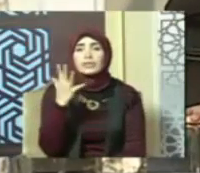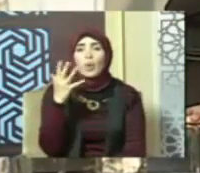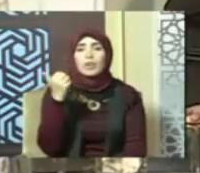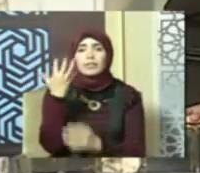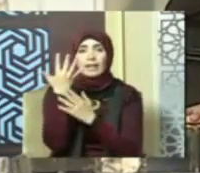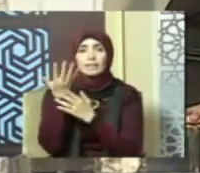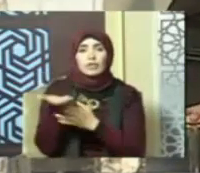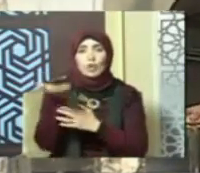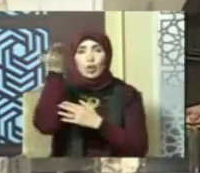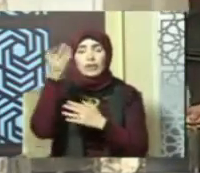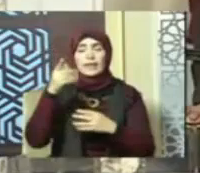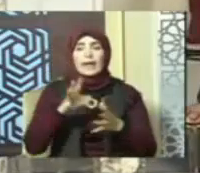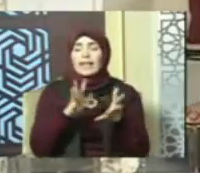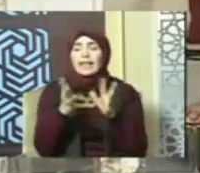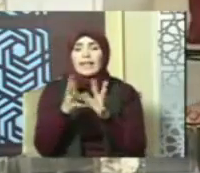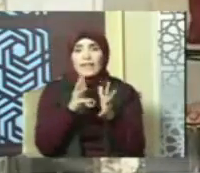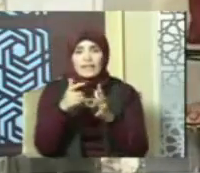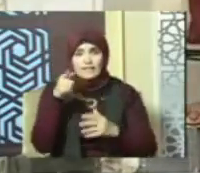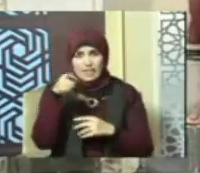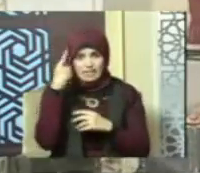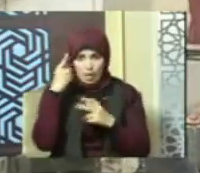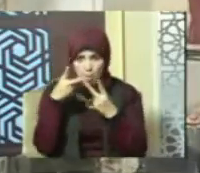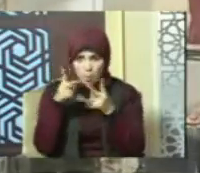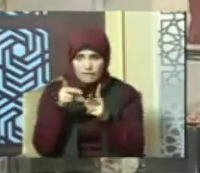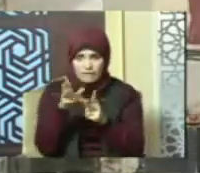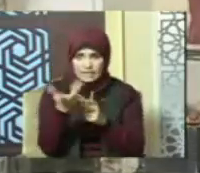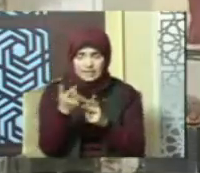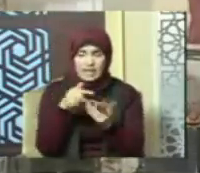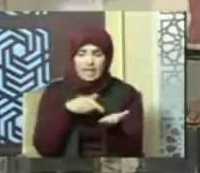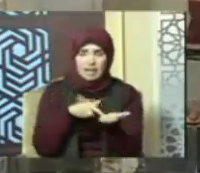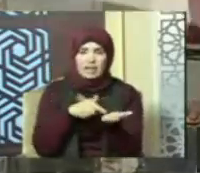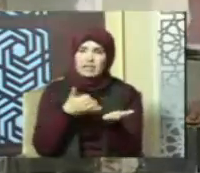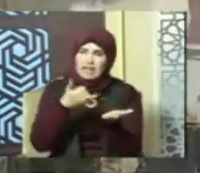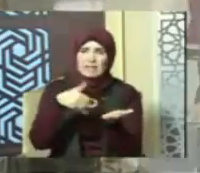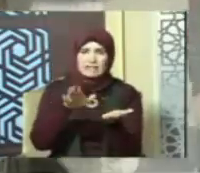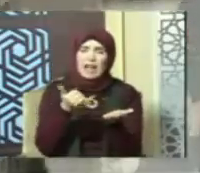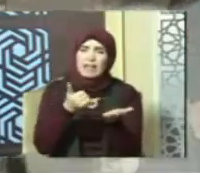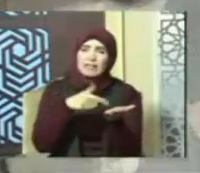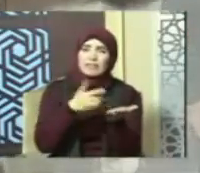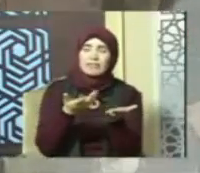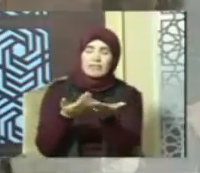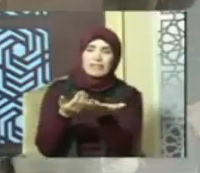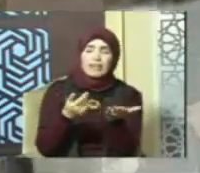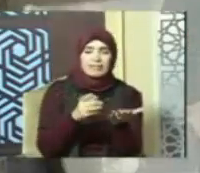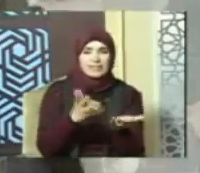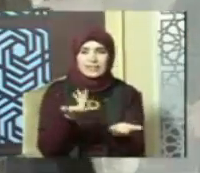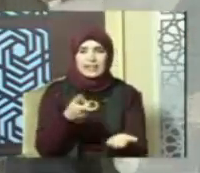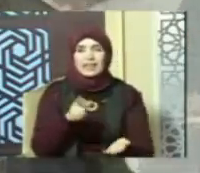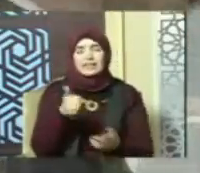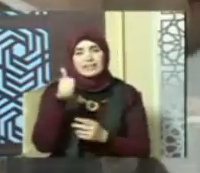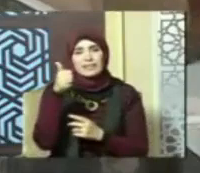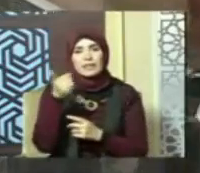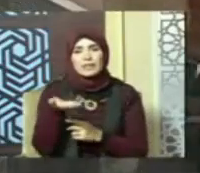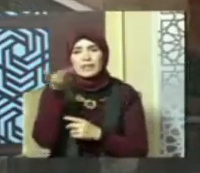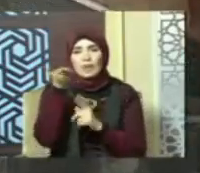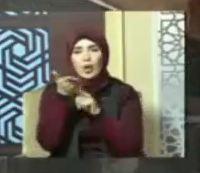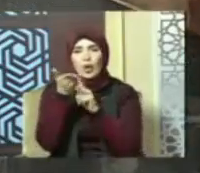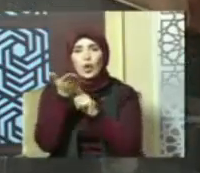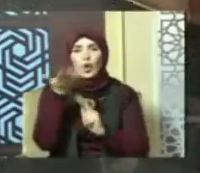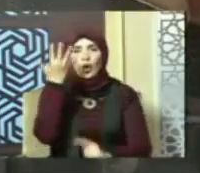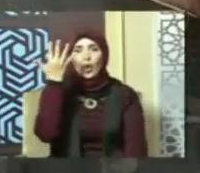عاقل فاهم لدينه أن يكون اليد السفلى إن استطاع أن يكون العليا؟ وقد